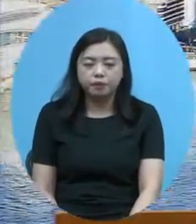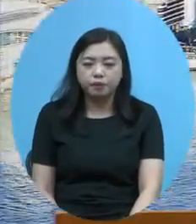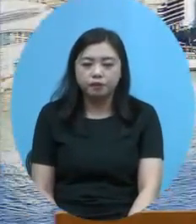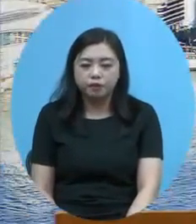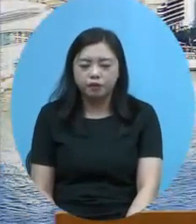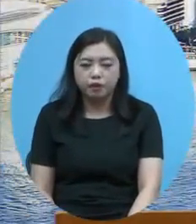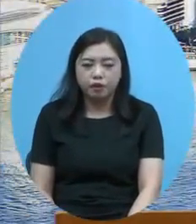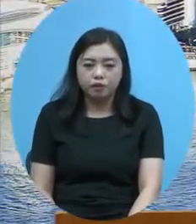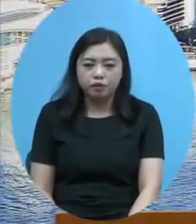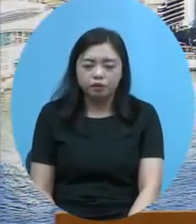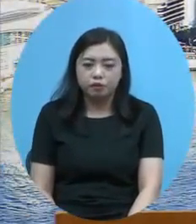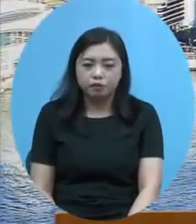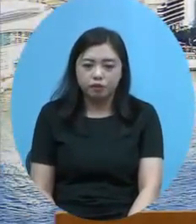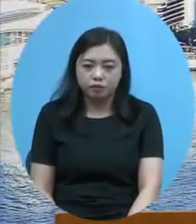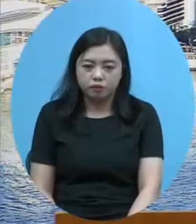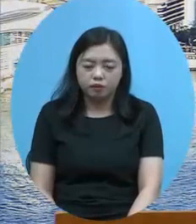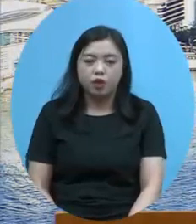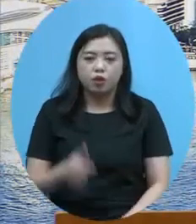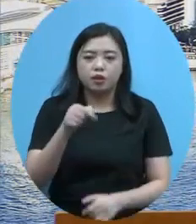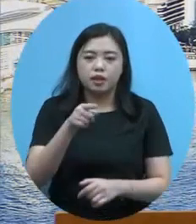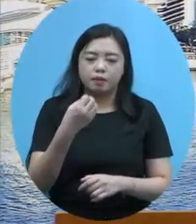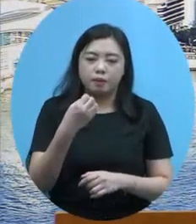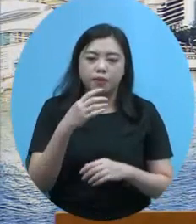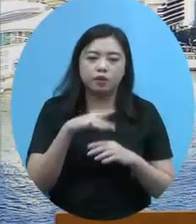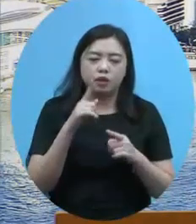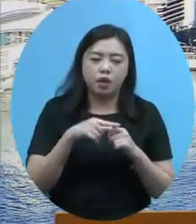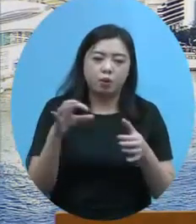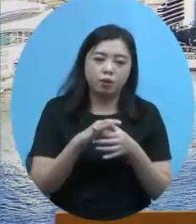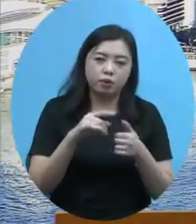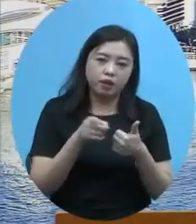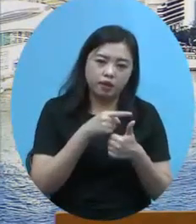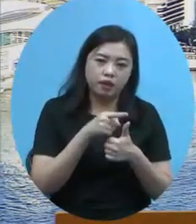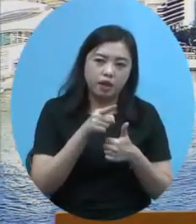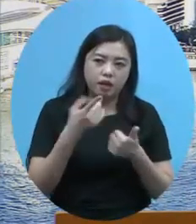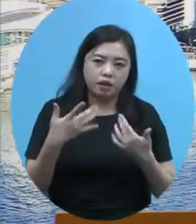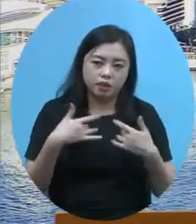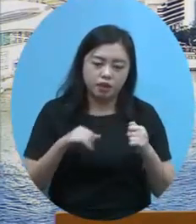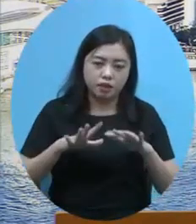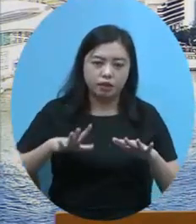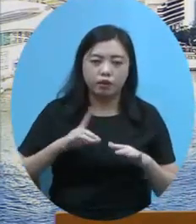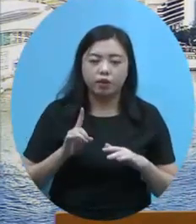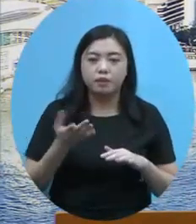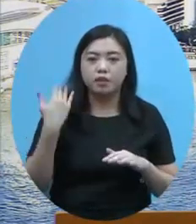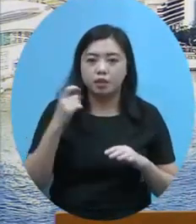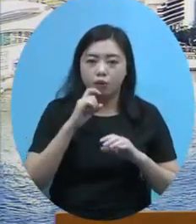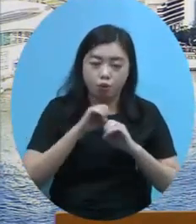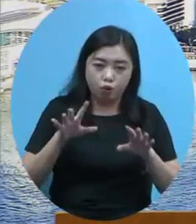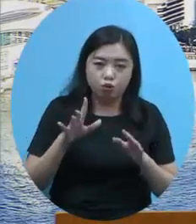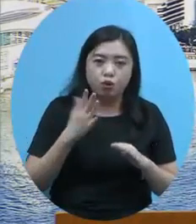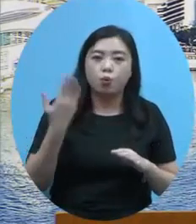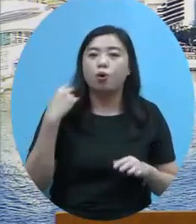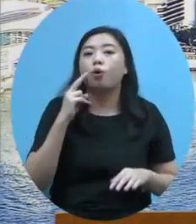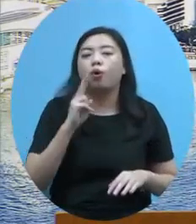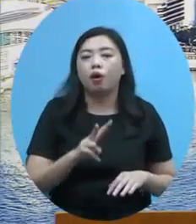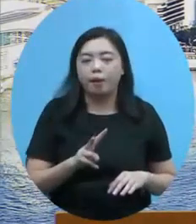多謝你的問題。關於第一個問題就是現時嗰、那個疫情的走勢啦，咁先前都講咗，咁我哋喺過去兩個禮